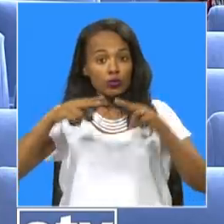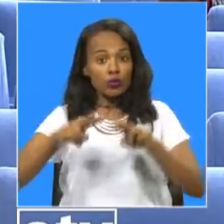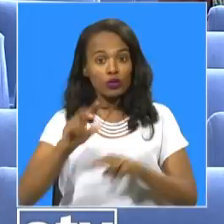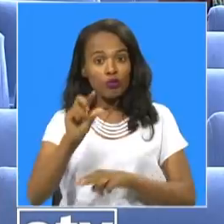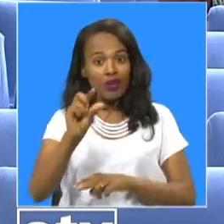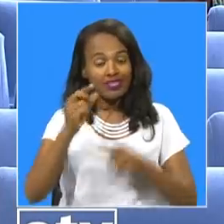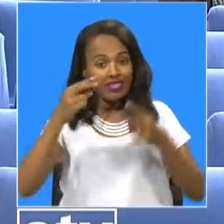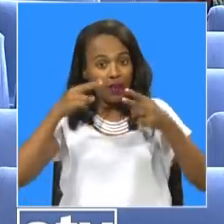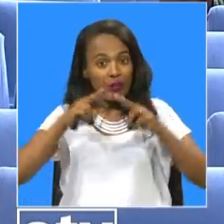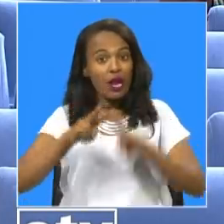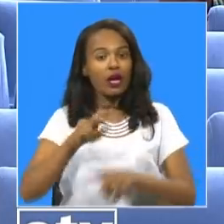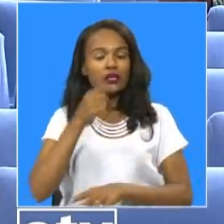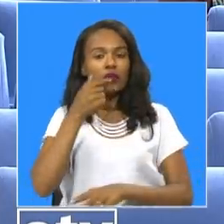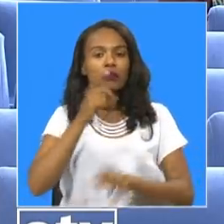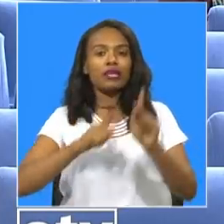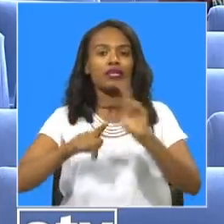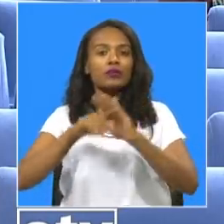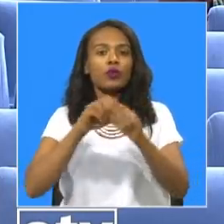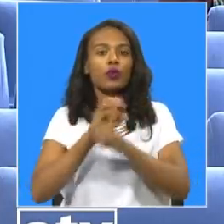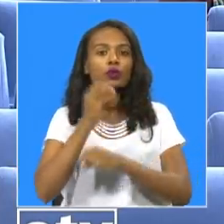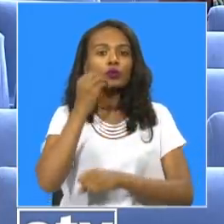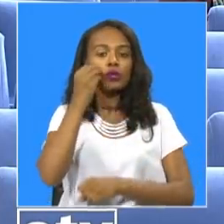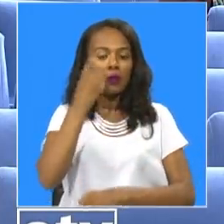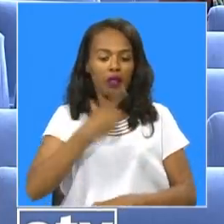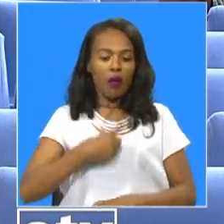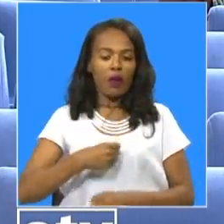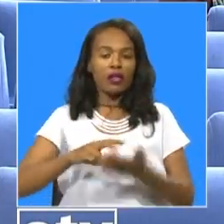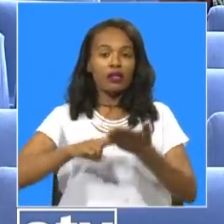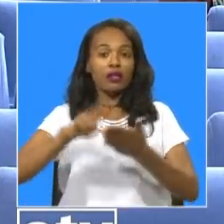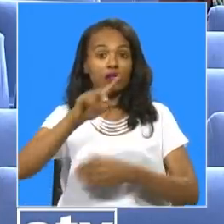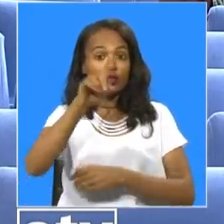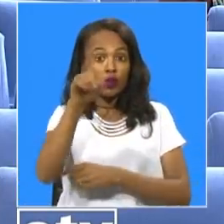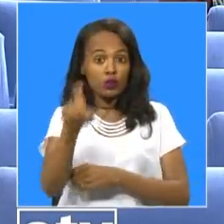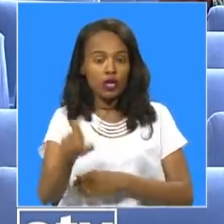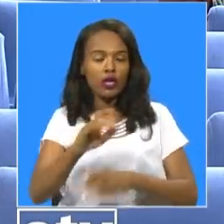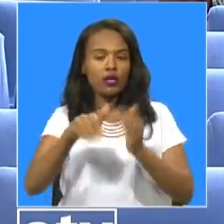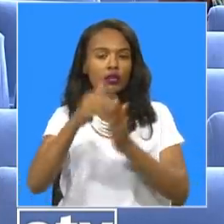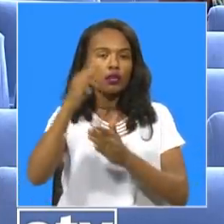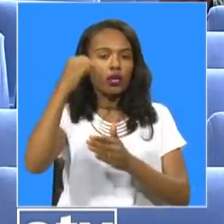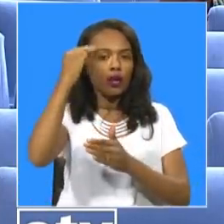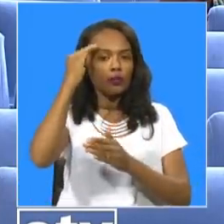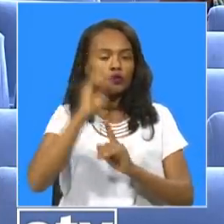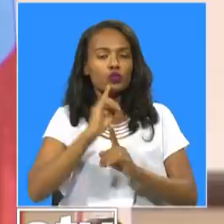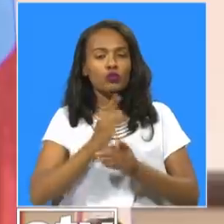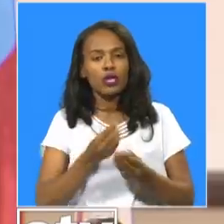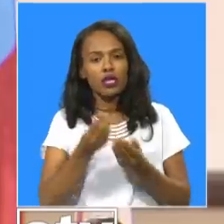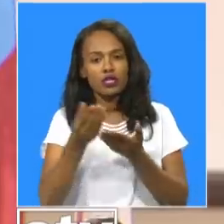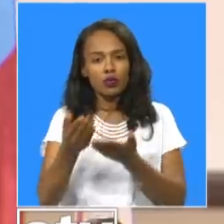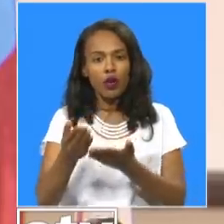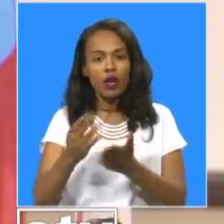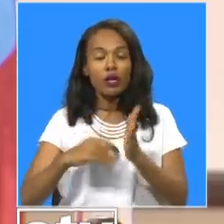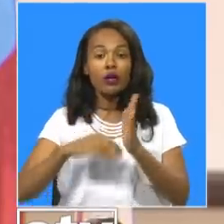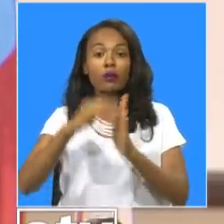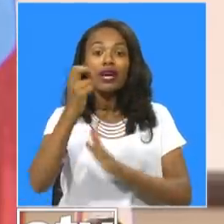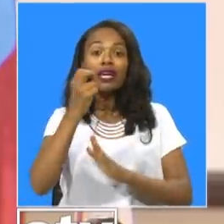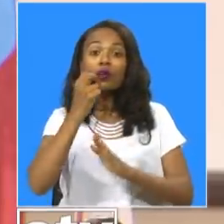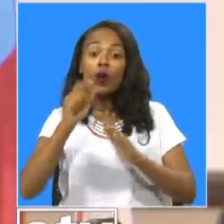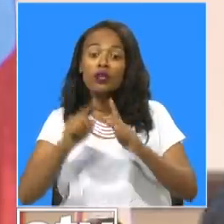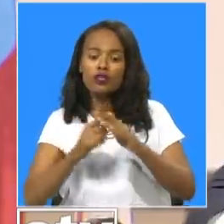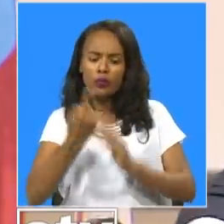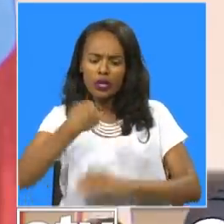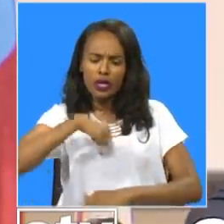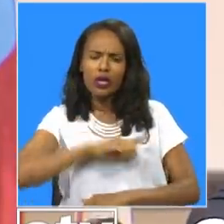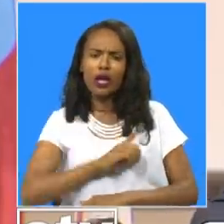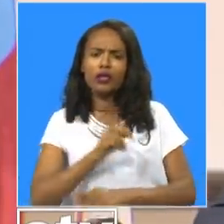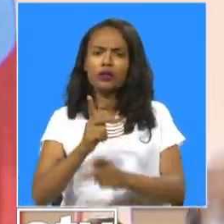ማነስን ያመላክታል በሚል ከህዝብ ተወካዮች ምክር ቤት አባላት ለተነሳላቸው ጥያቄም ጠቅላይ ሚኒስትሩ ምላሽ ሰጥተዋል። የመቀሌን ውሃ ያስጀመርን እኛ ነን።